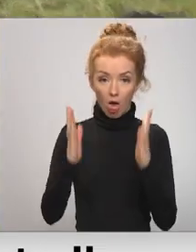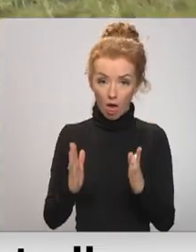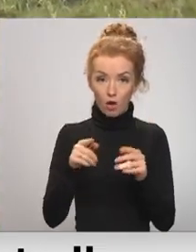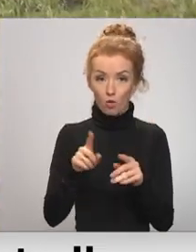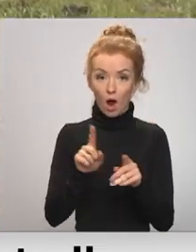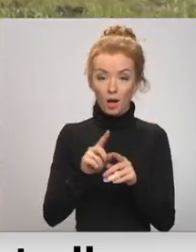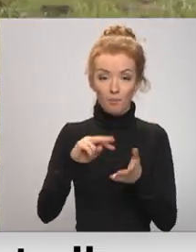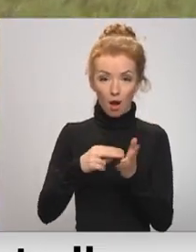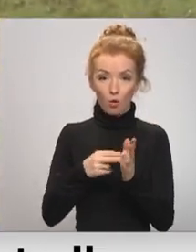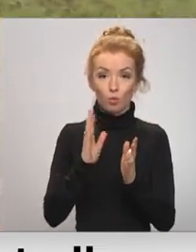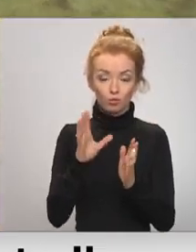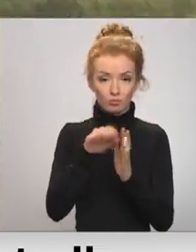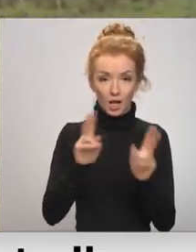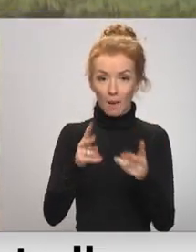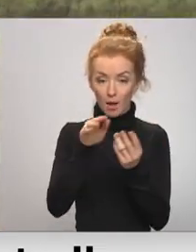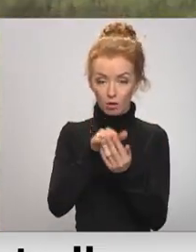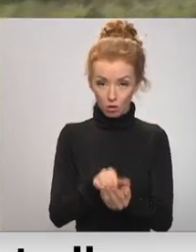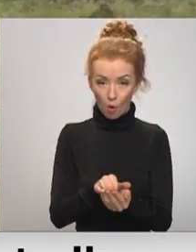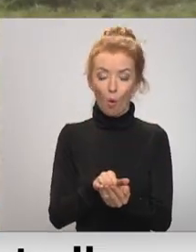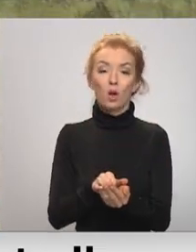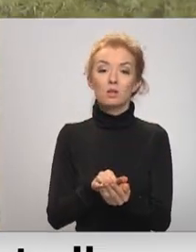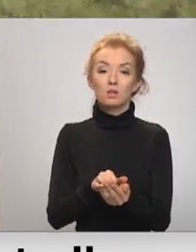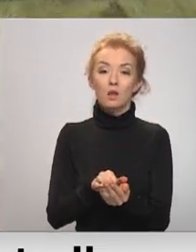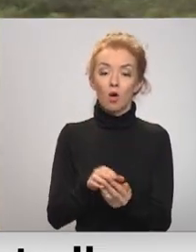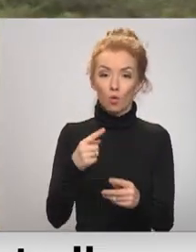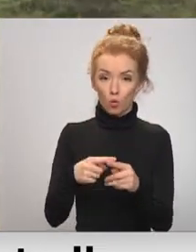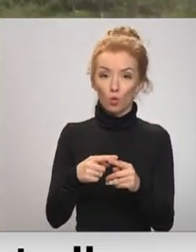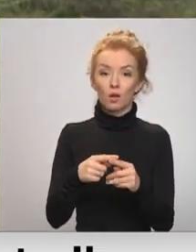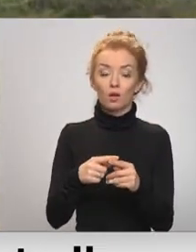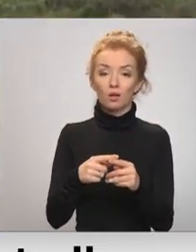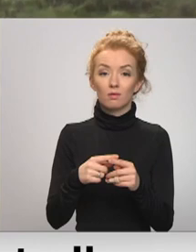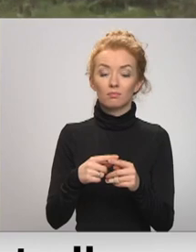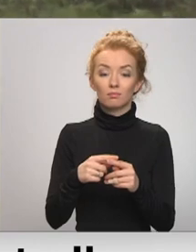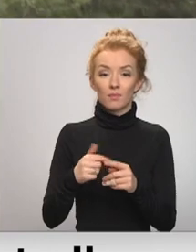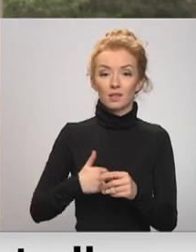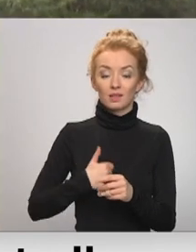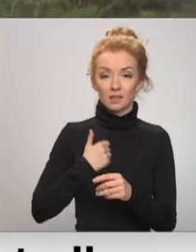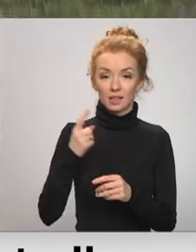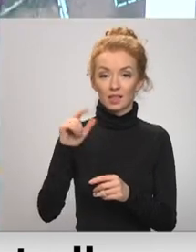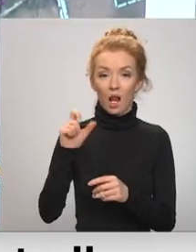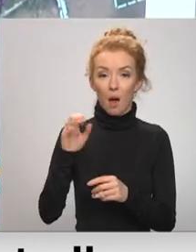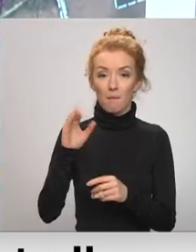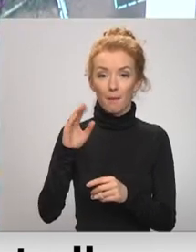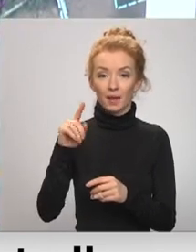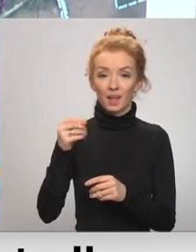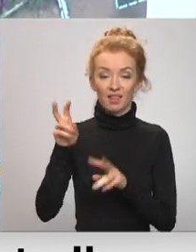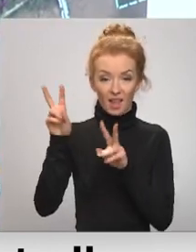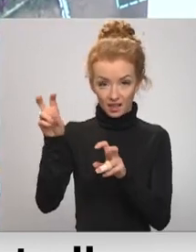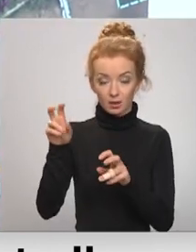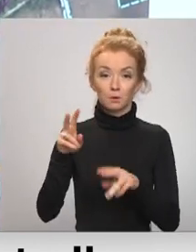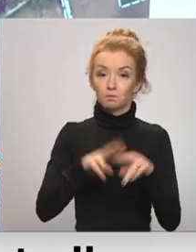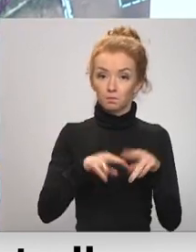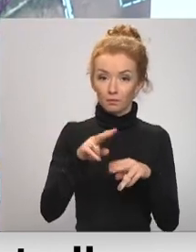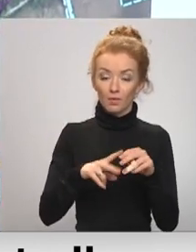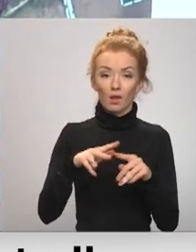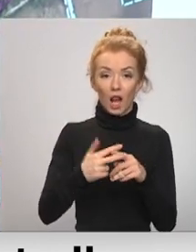arī krematorija, uzņēmējs SIA Sila Bites, balstoties uz SIA Sila Babītes uzdevumu, plāno būvēt Jelgavas